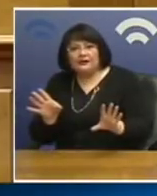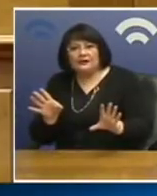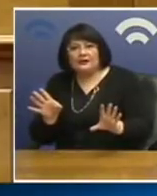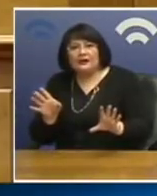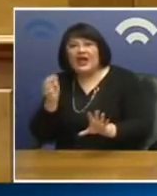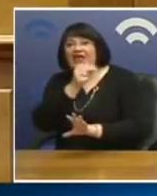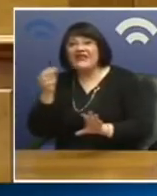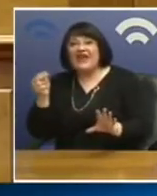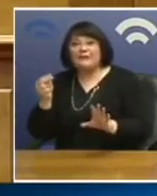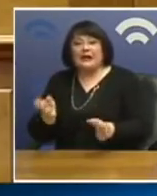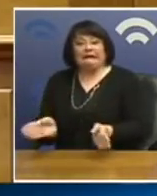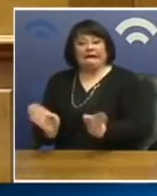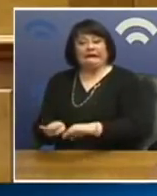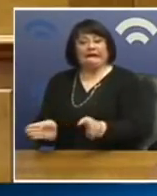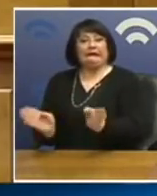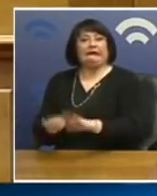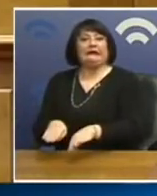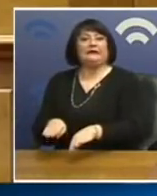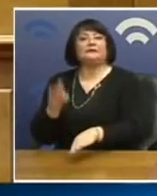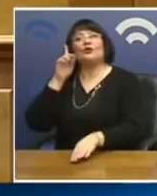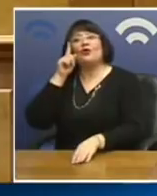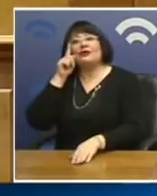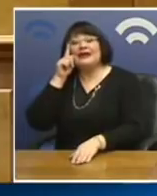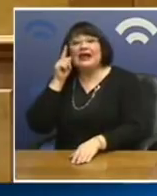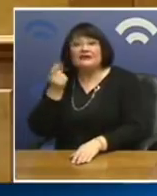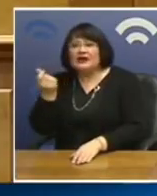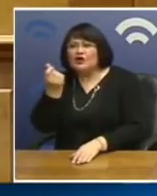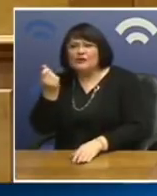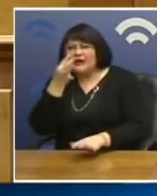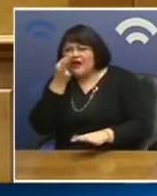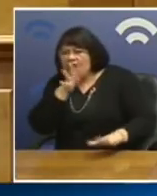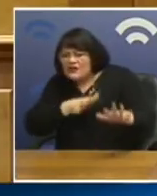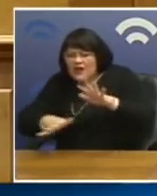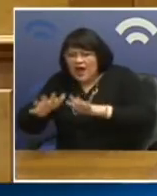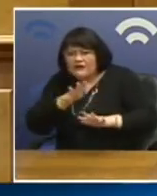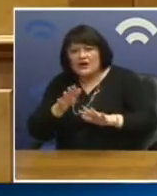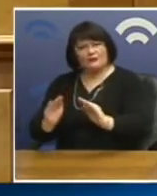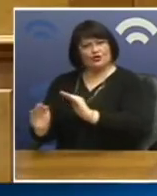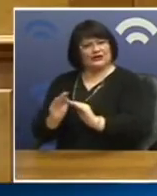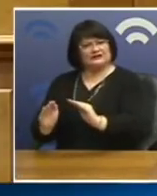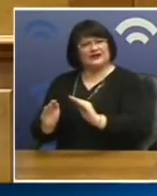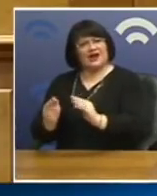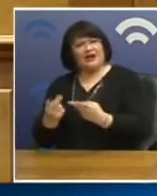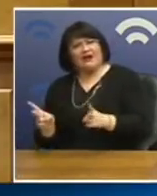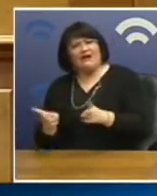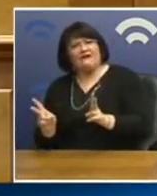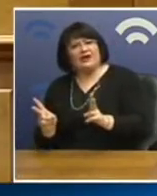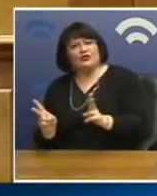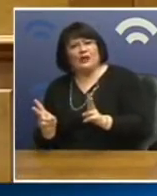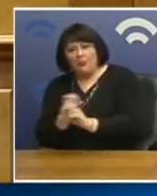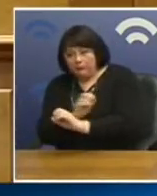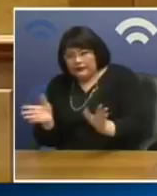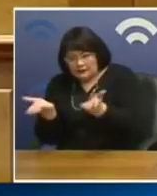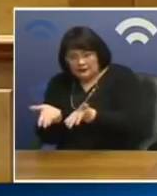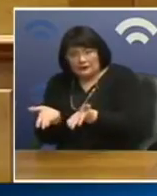ψηλά από τα μεγάλα τηλεοπτικά μέσα και τα μέσα επικοινωνίας στη χώρα μας.